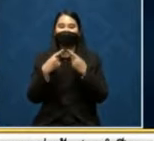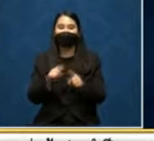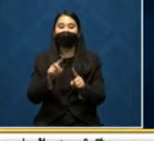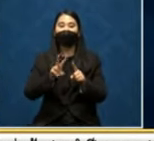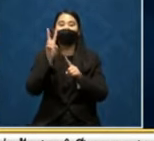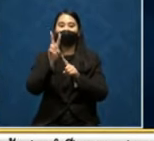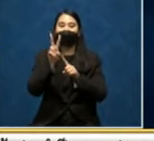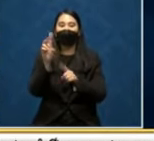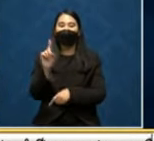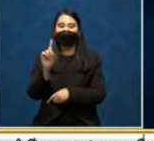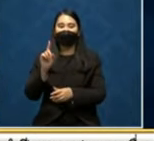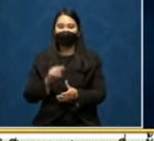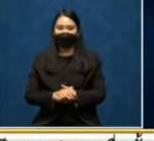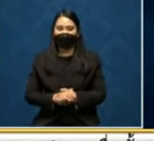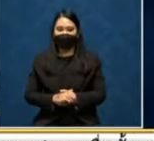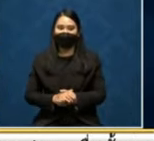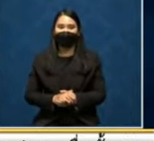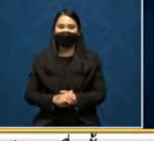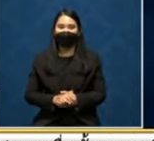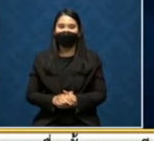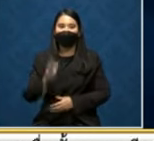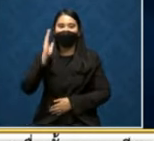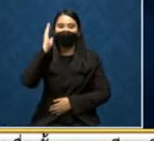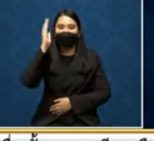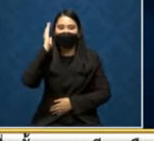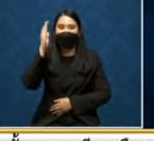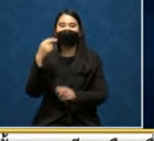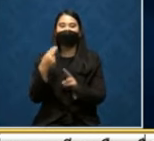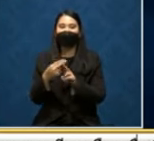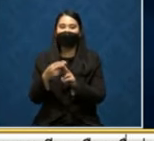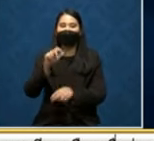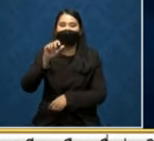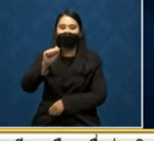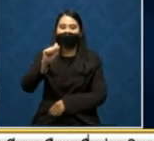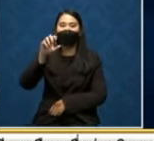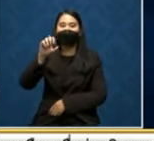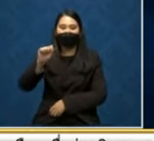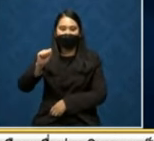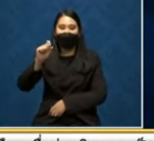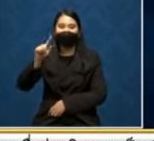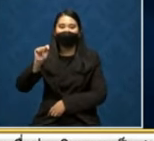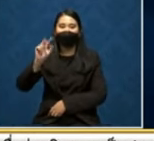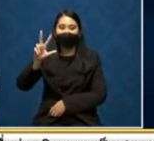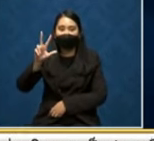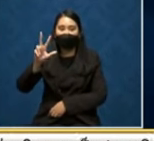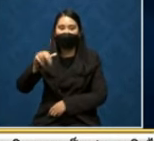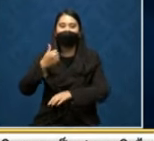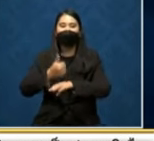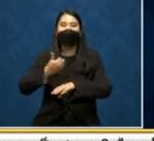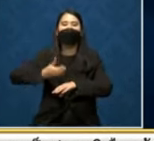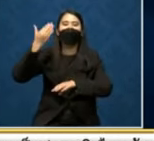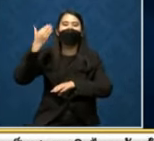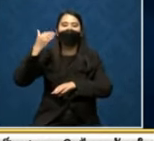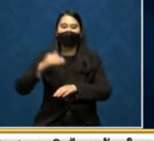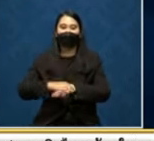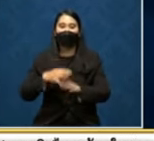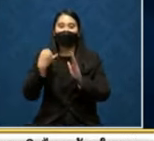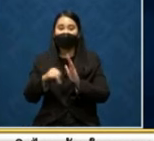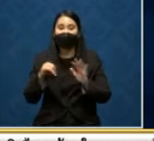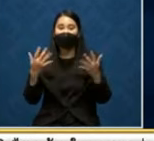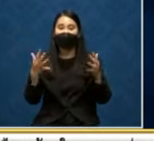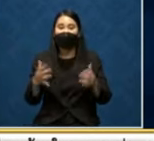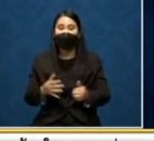2ข้อ 2นายอสหรืออธิบดีกรมส่งเสริมปกครองท้องถิ่นในขณะนั้นกลับไม่ผิด